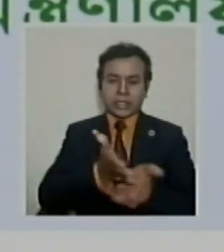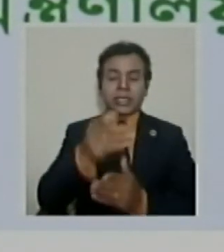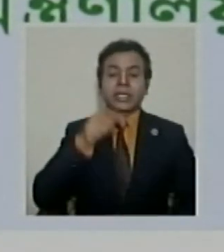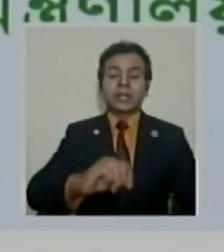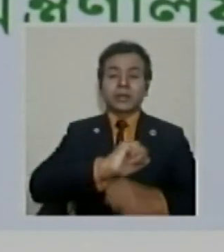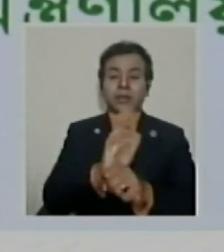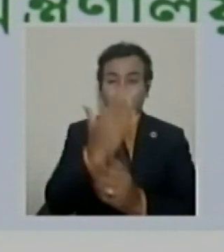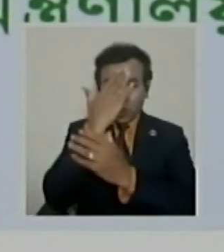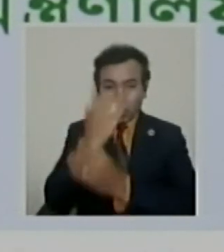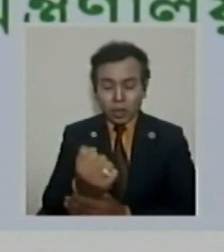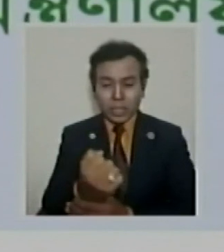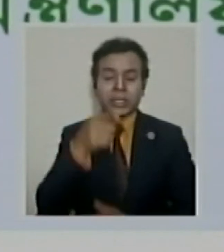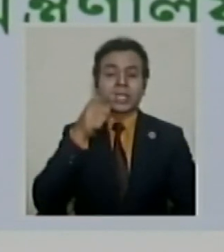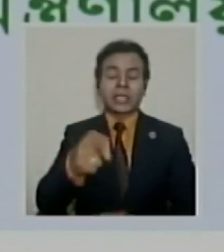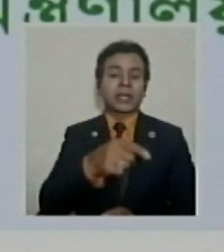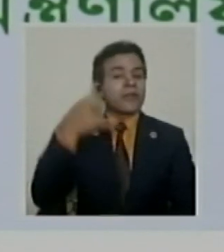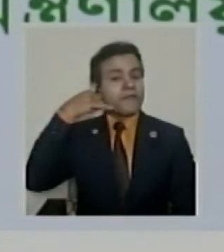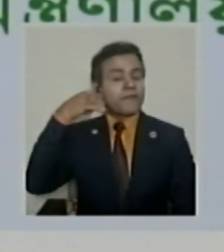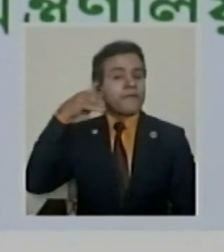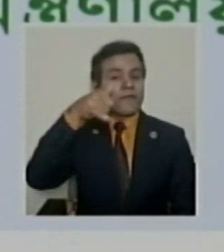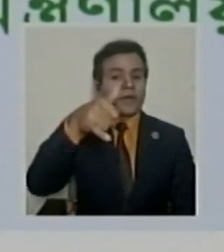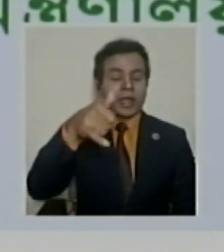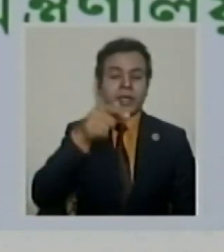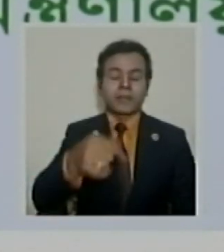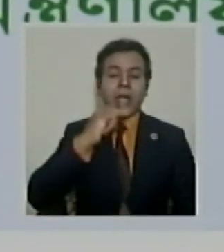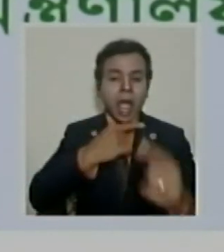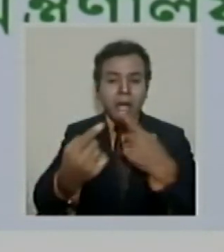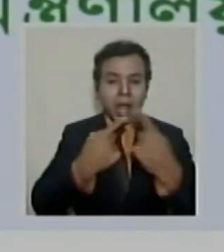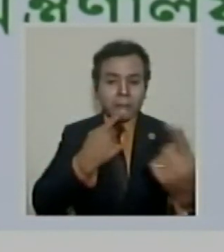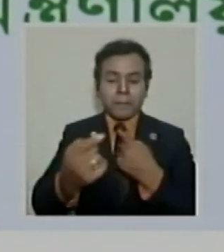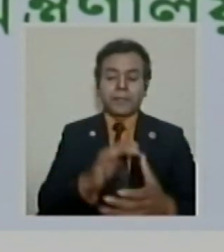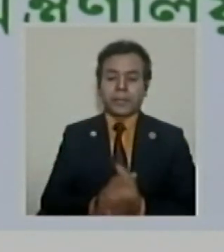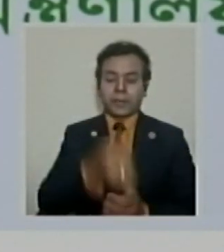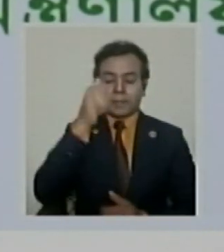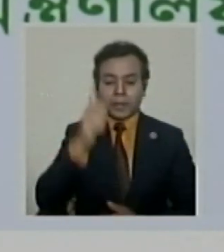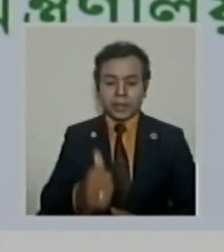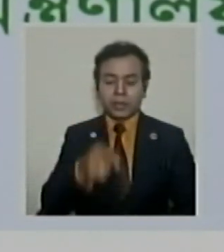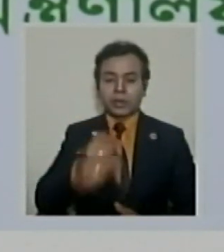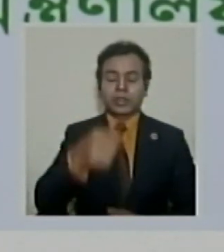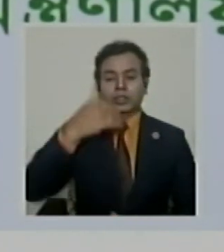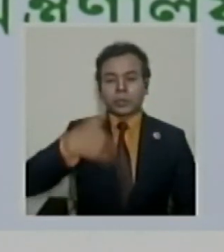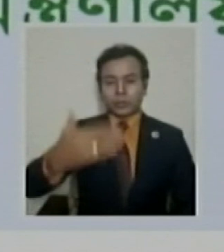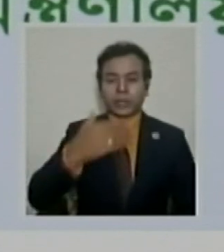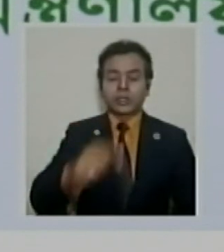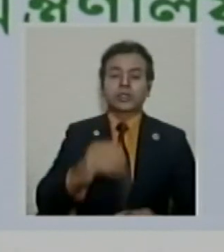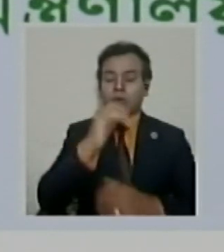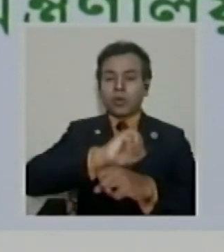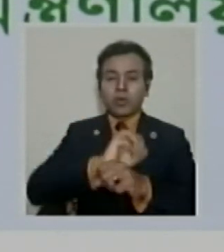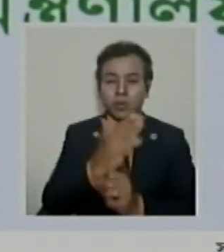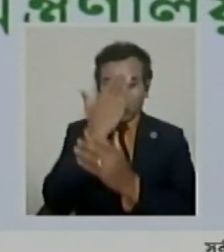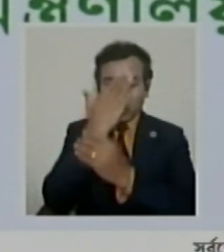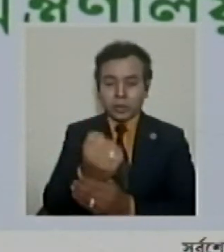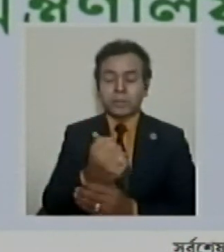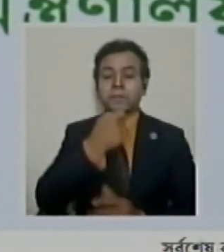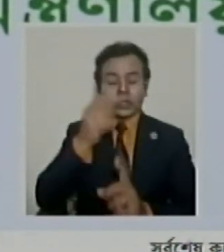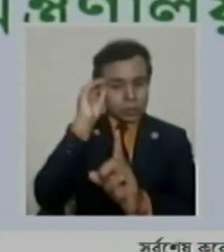খুবই স্বল্প পরিসরে এই সেবাটি শুরু হয়েছে, সেবাটি হলো আক্রান্ত ব্যক্তিদের টেলিফোনের মাধ্যমে তাদের সাথে